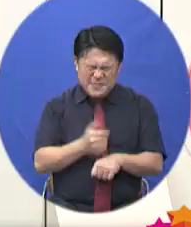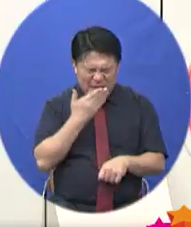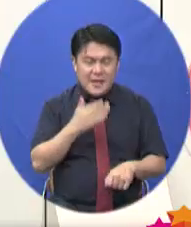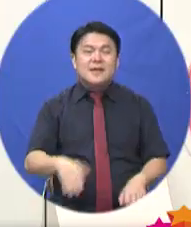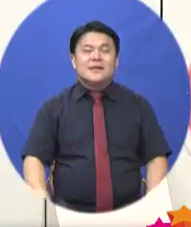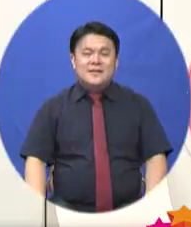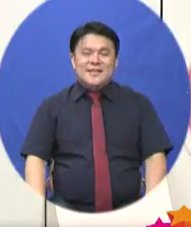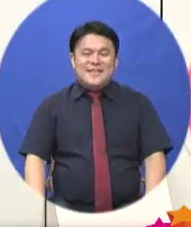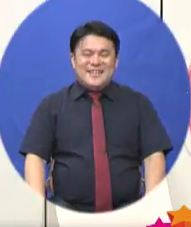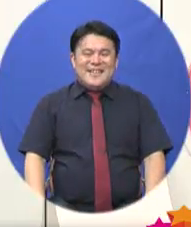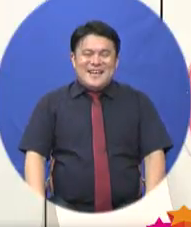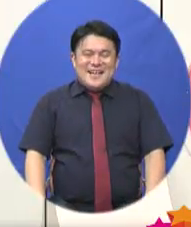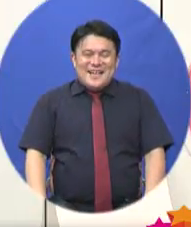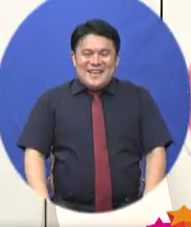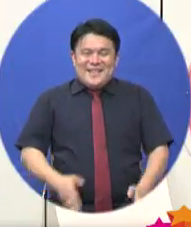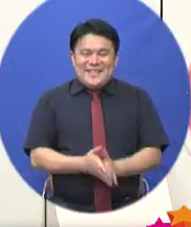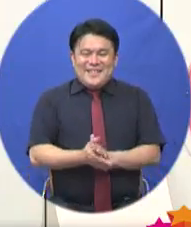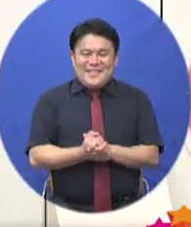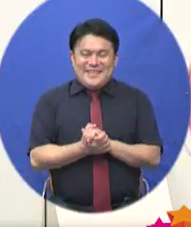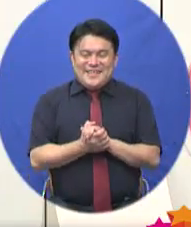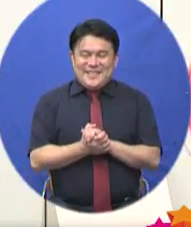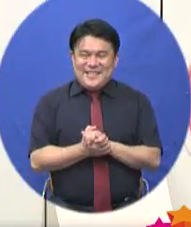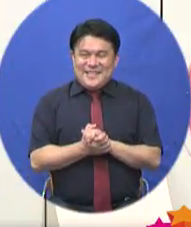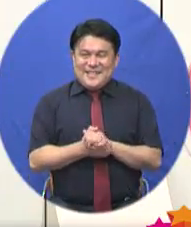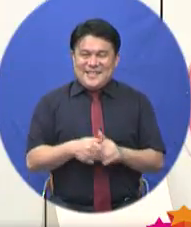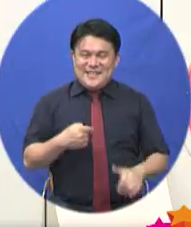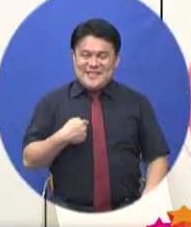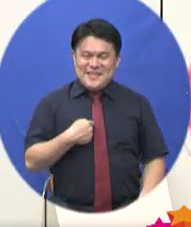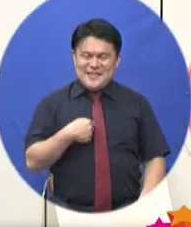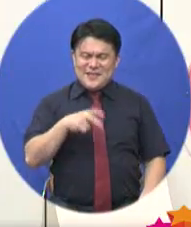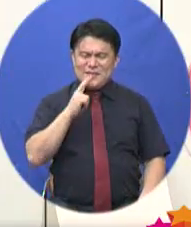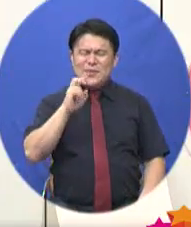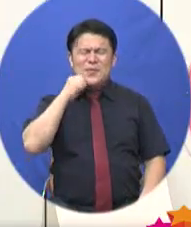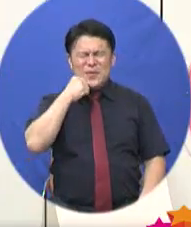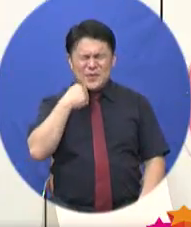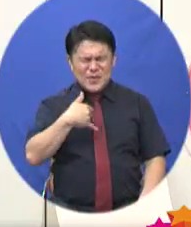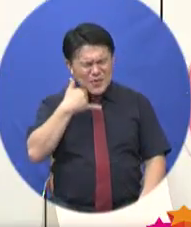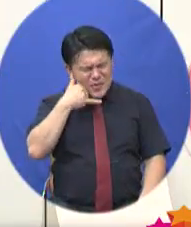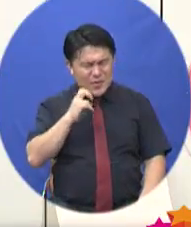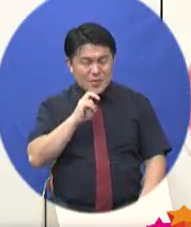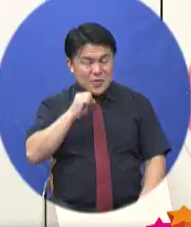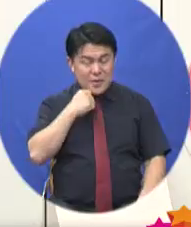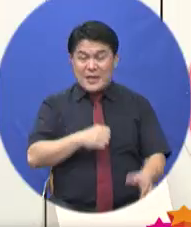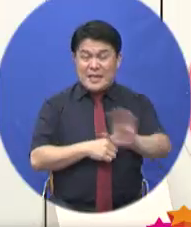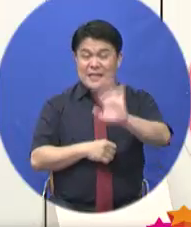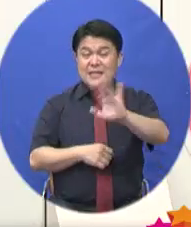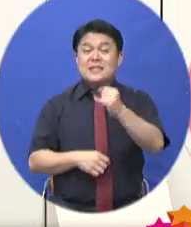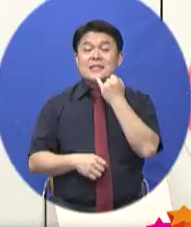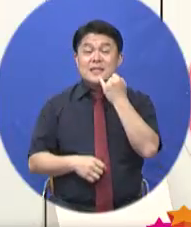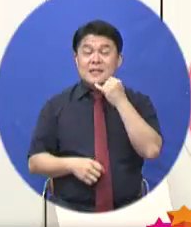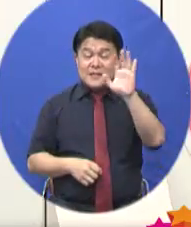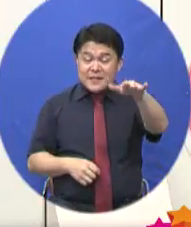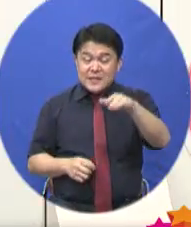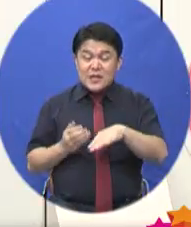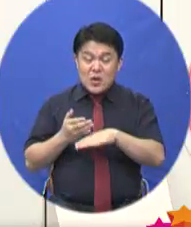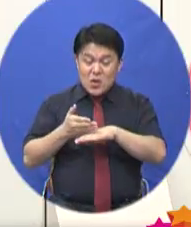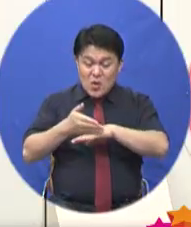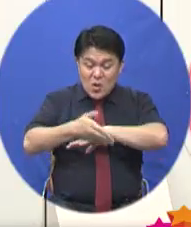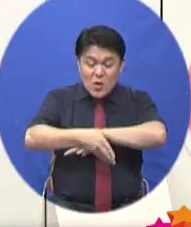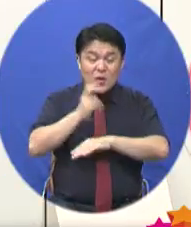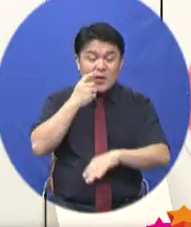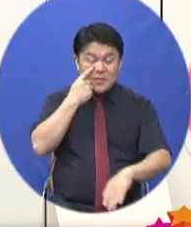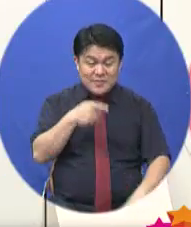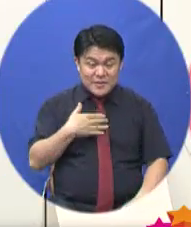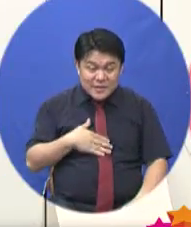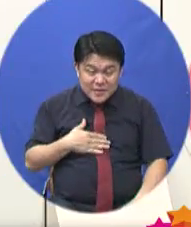맞을 겁니다. 네, 네. 전화 노래가 참 어려워요 이게. 네, 네. 어려울 거 없어요. 그걸 네, 네. 그 대신에 찬찬히 하세요.